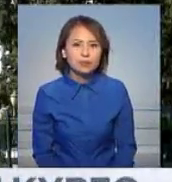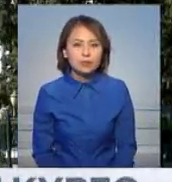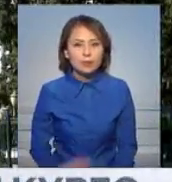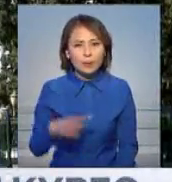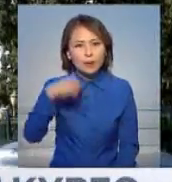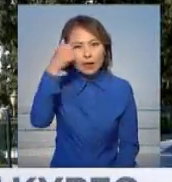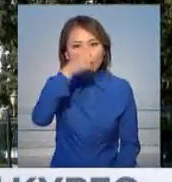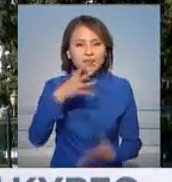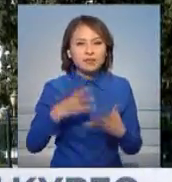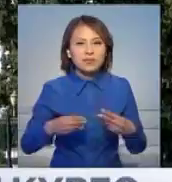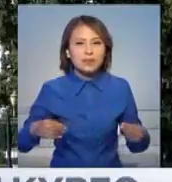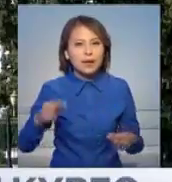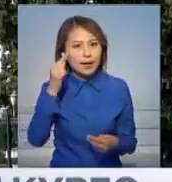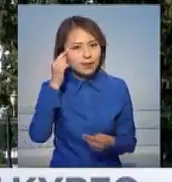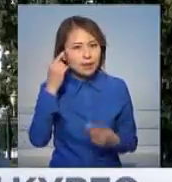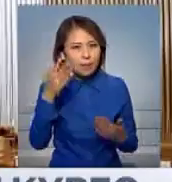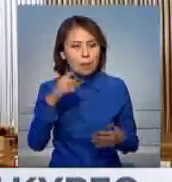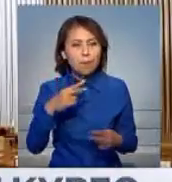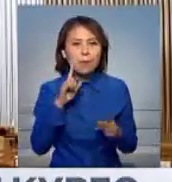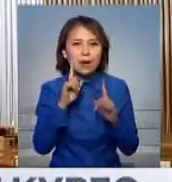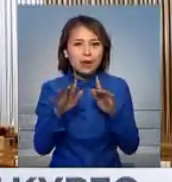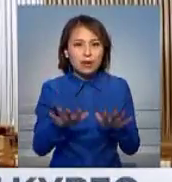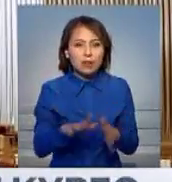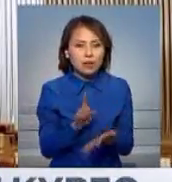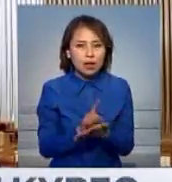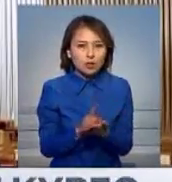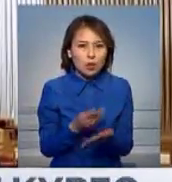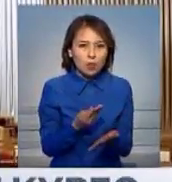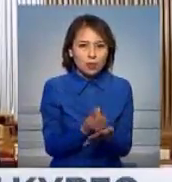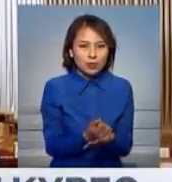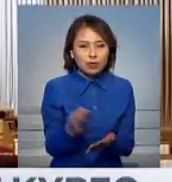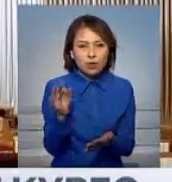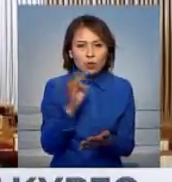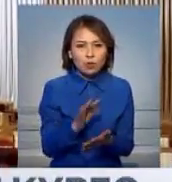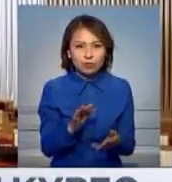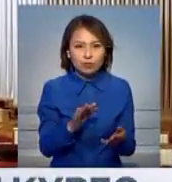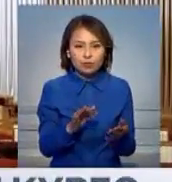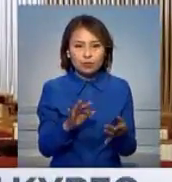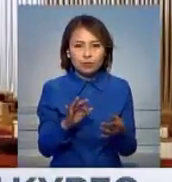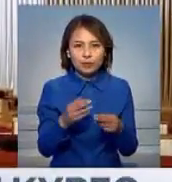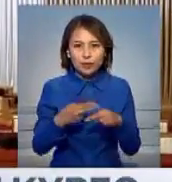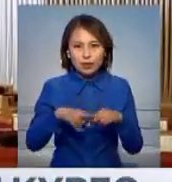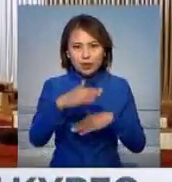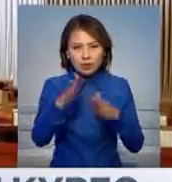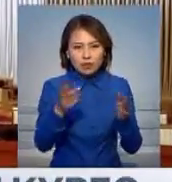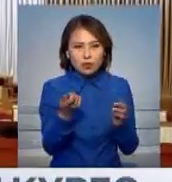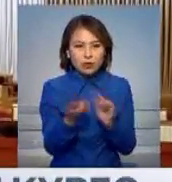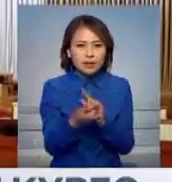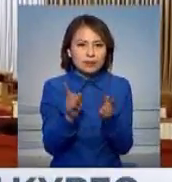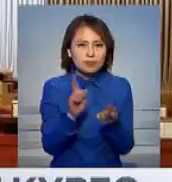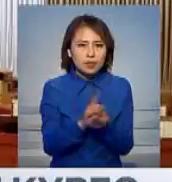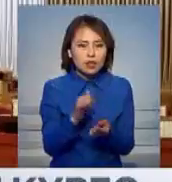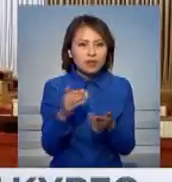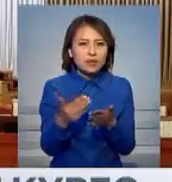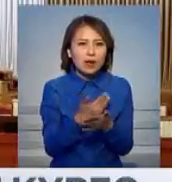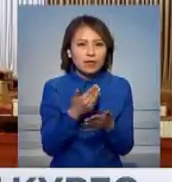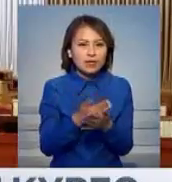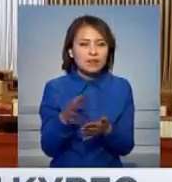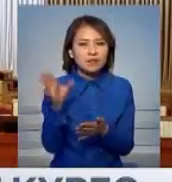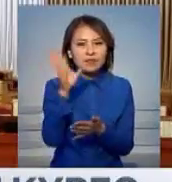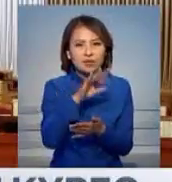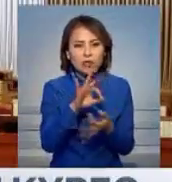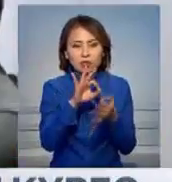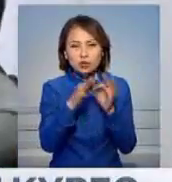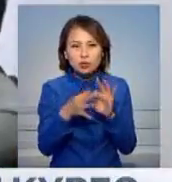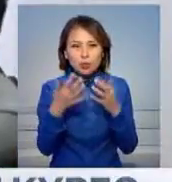Биыл көктемде Қырғызстан парламенті салық төлемдерінің электрондық жүйесін енгізу туралы заңға өзгеріс енгізді. Жаңалық барлық сауда